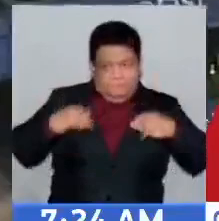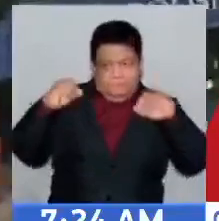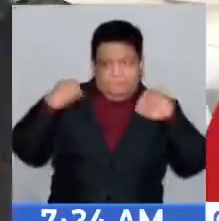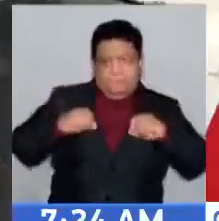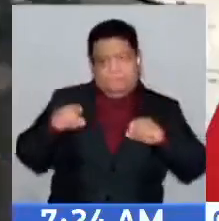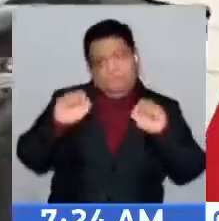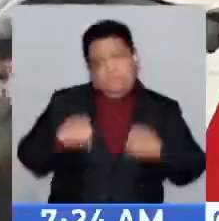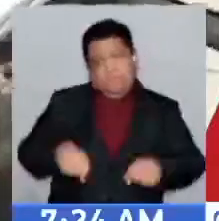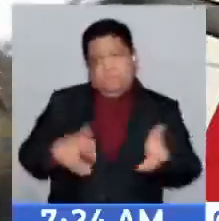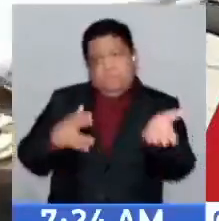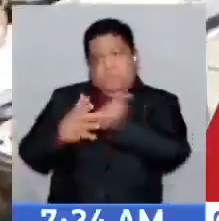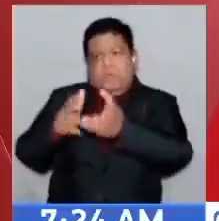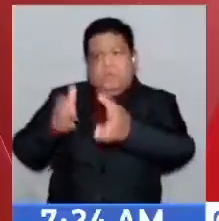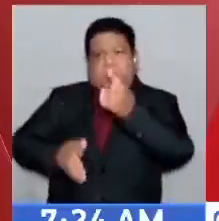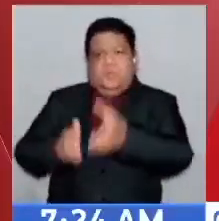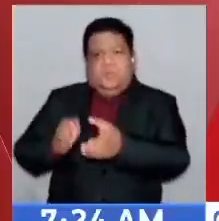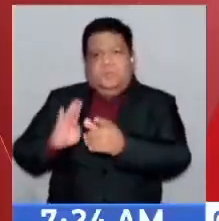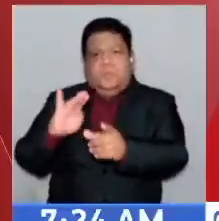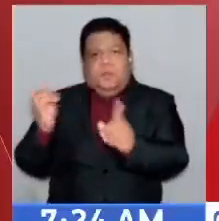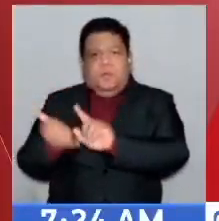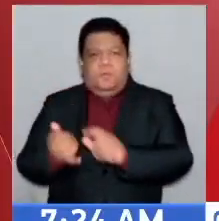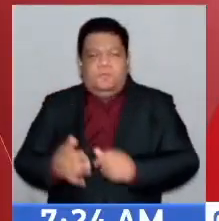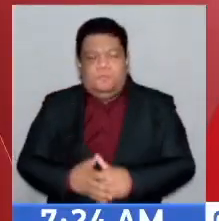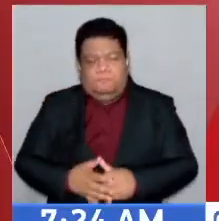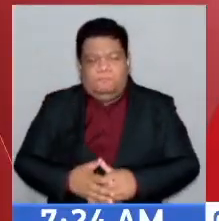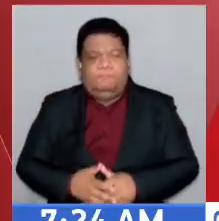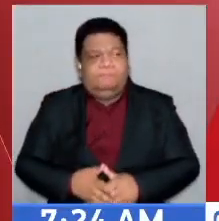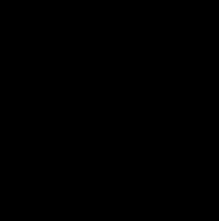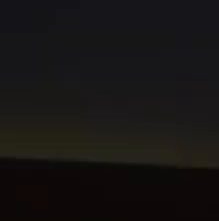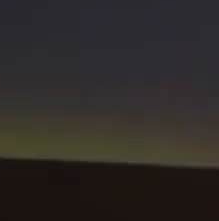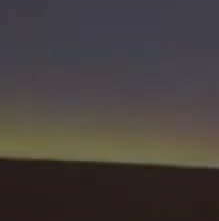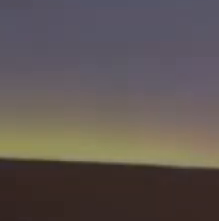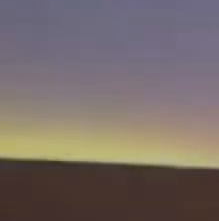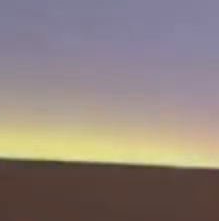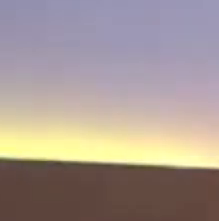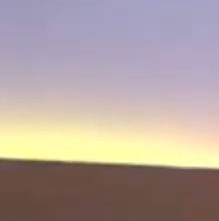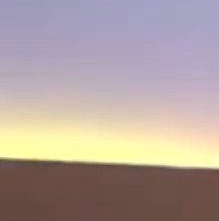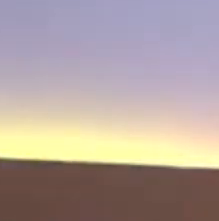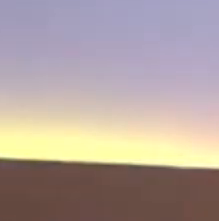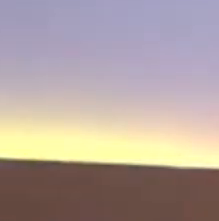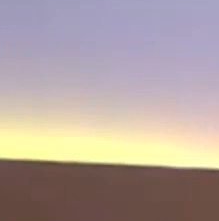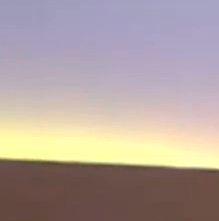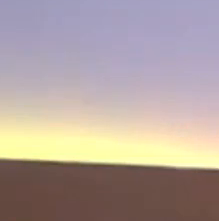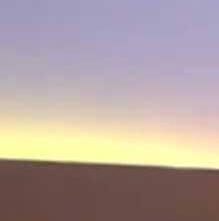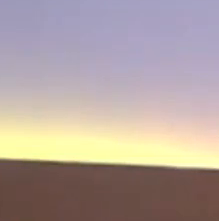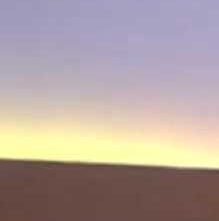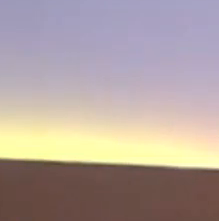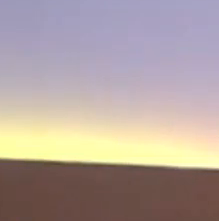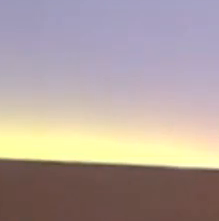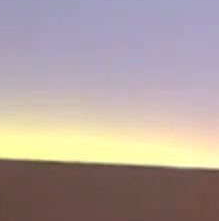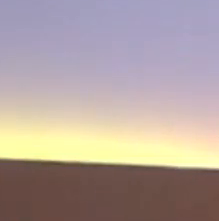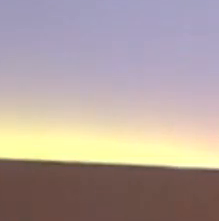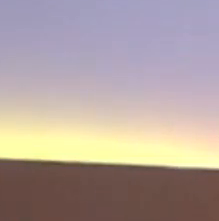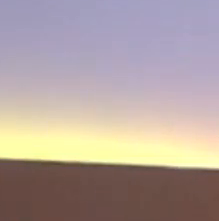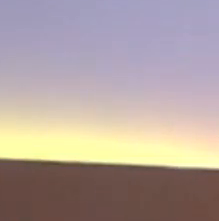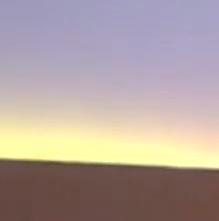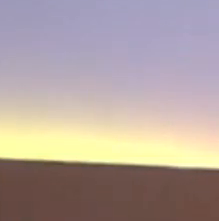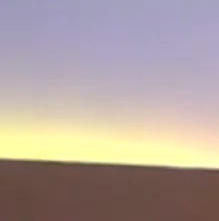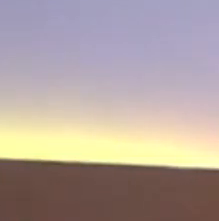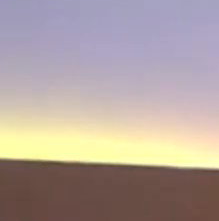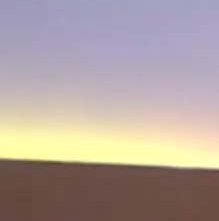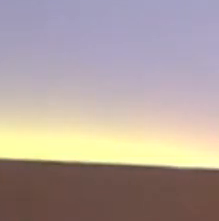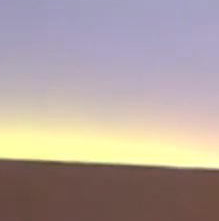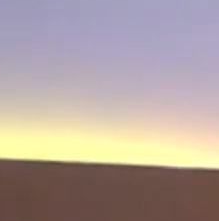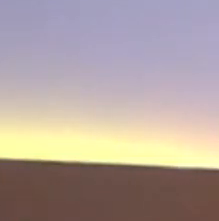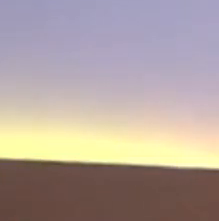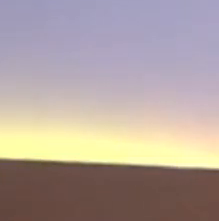Ivan. Maraming salamat, Jonathan Andal. Kapuso, mauna ka sa mga balita. Panoorin ang unang balita sa Unang Hirit at